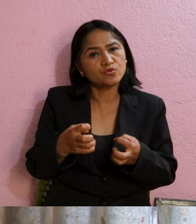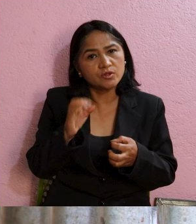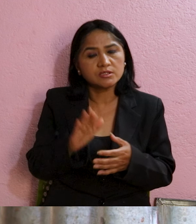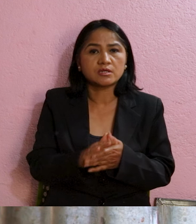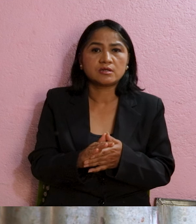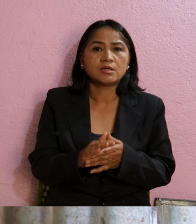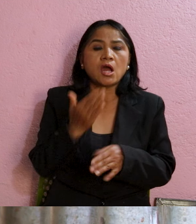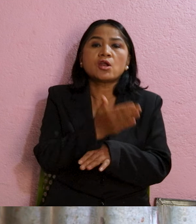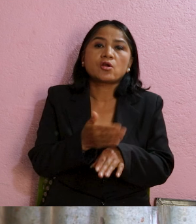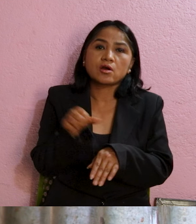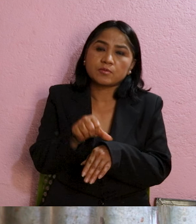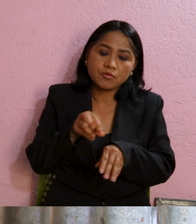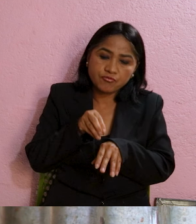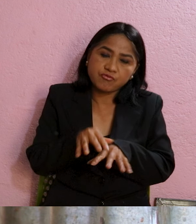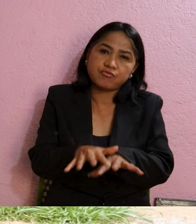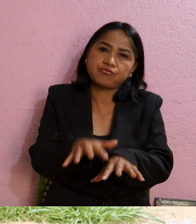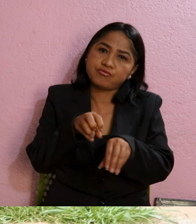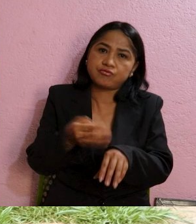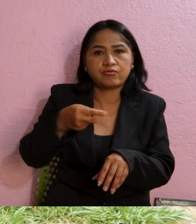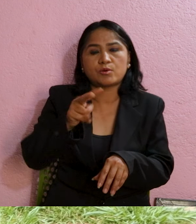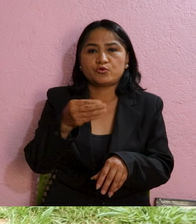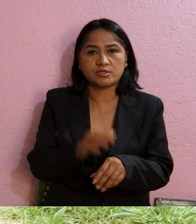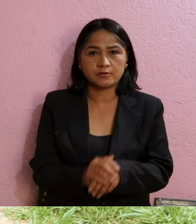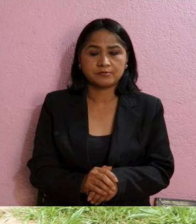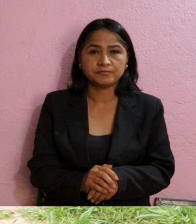दुखिरहन्छ अनि रगत पनि बगिरहन्छ।